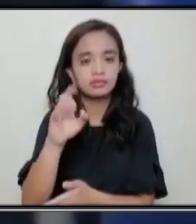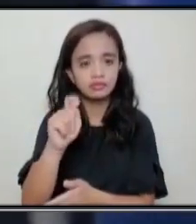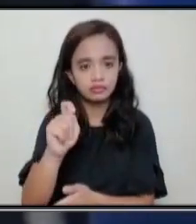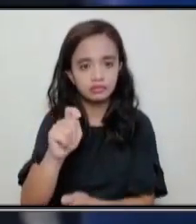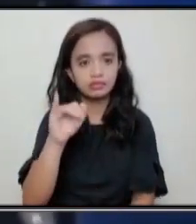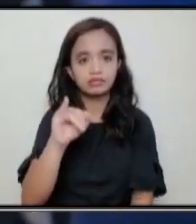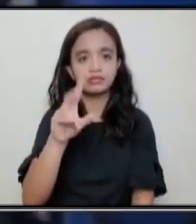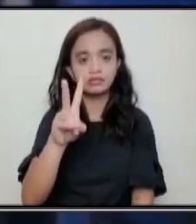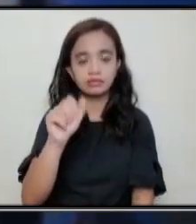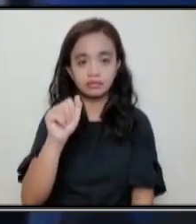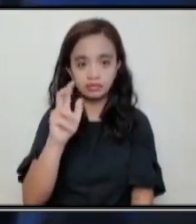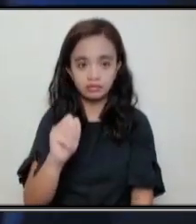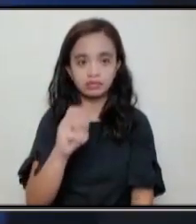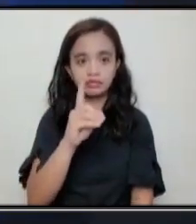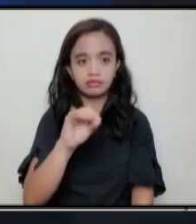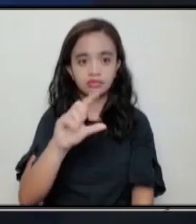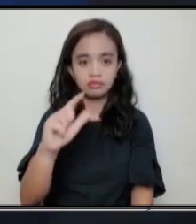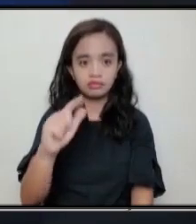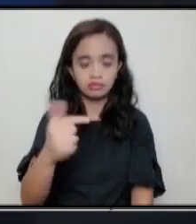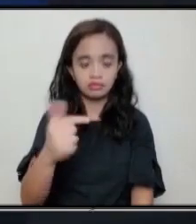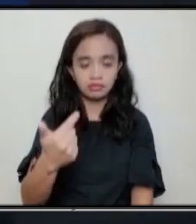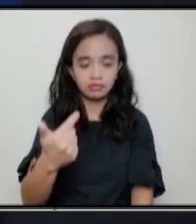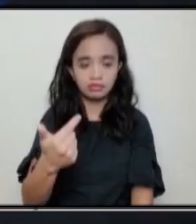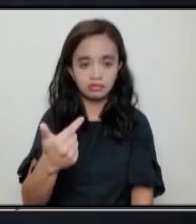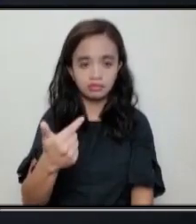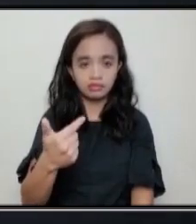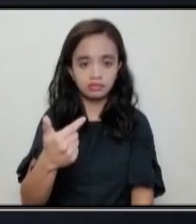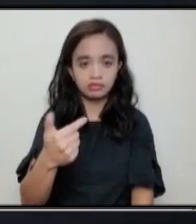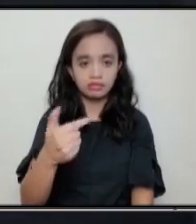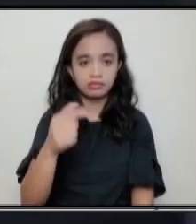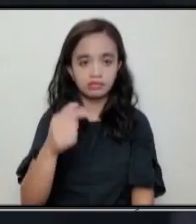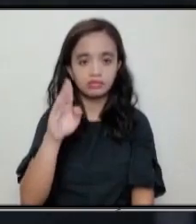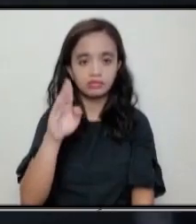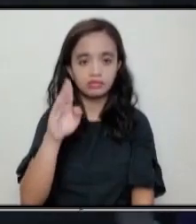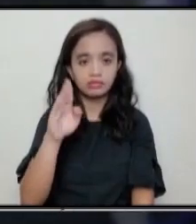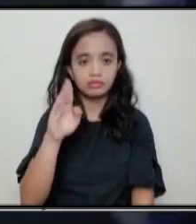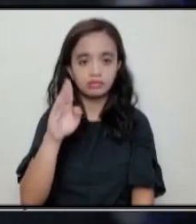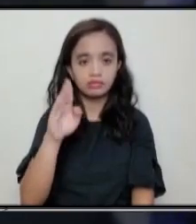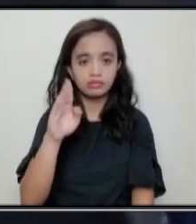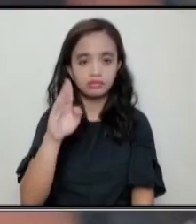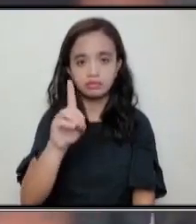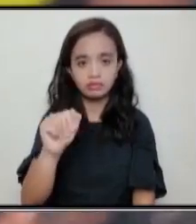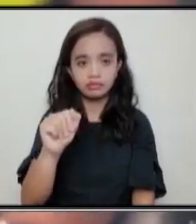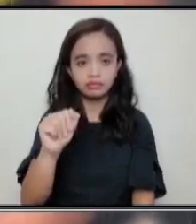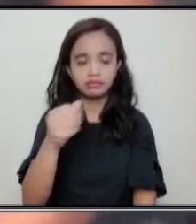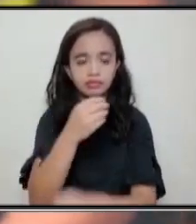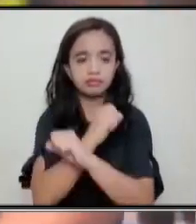DILG Secretary Benhur Abalos at MND Acting Chairman Don Artes.